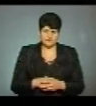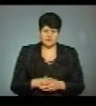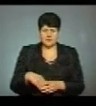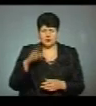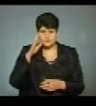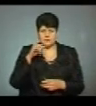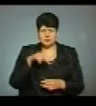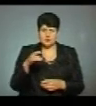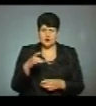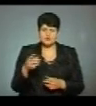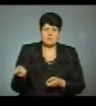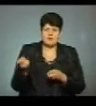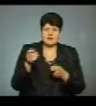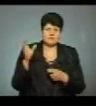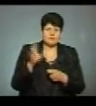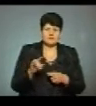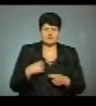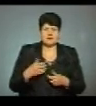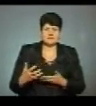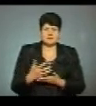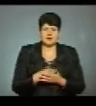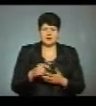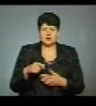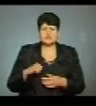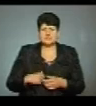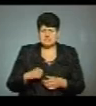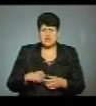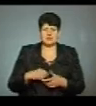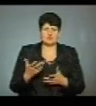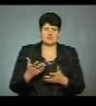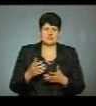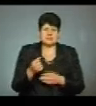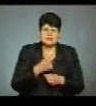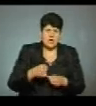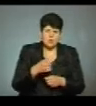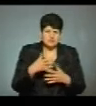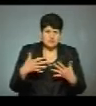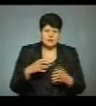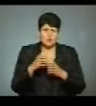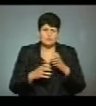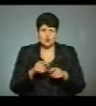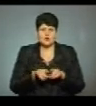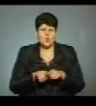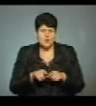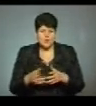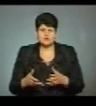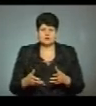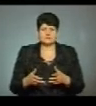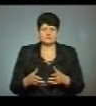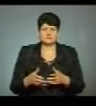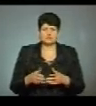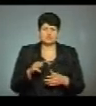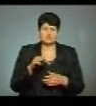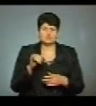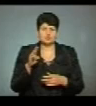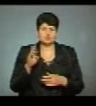Хлопцям цього разу передаємо все, що нам зібрали люди. І сало, і закрутки різні, помідорки, огірочки,